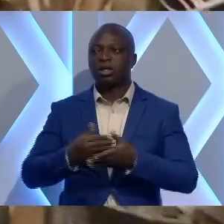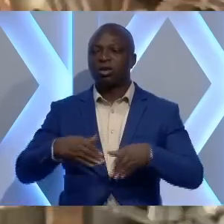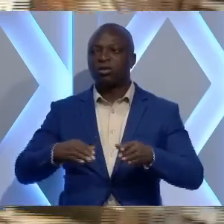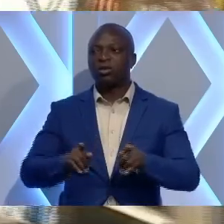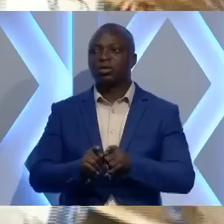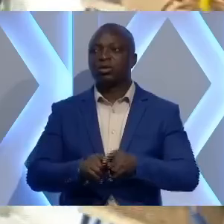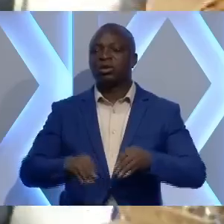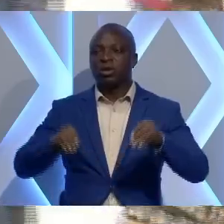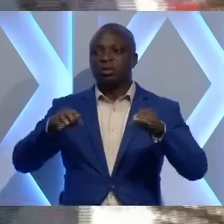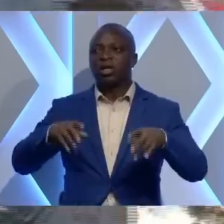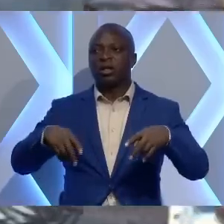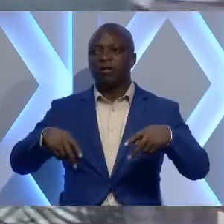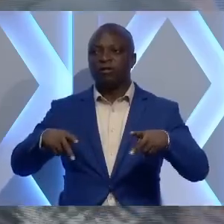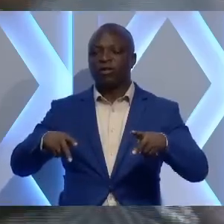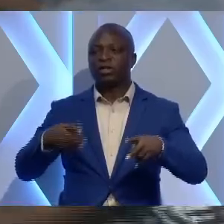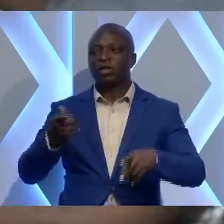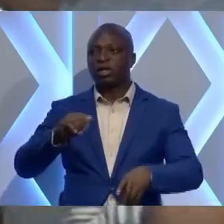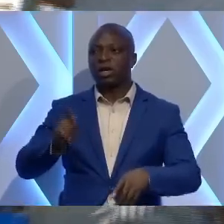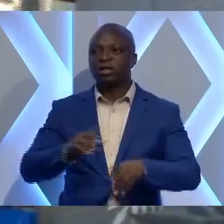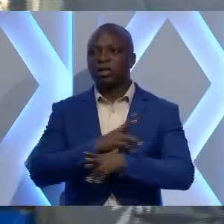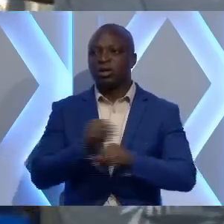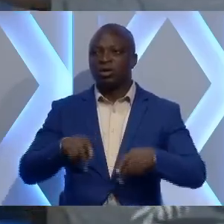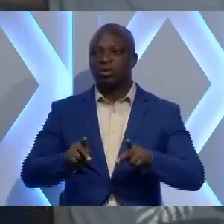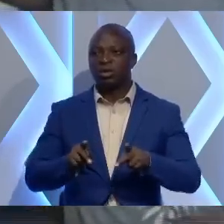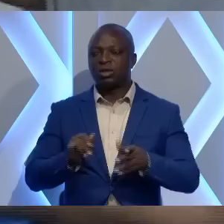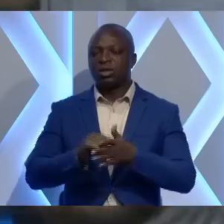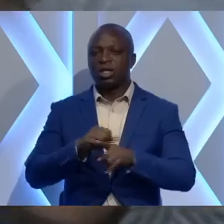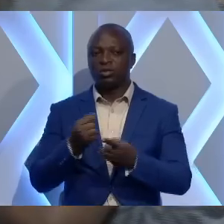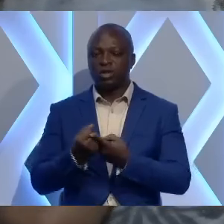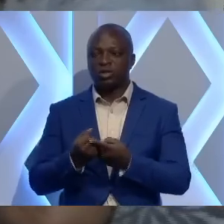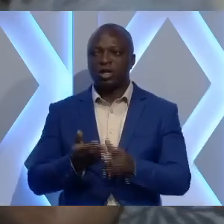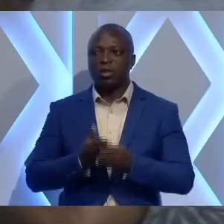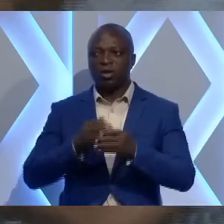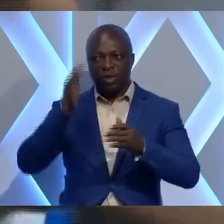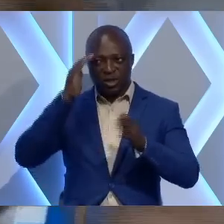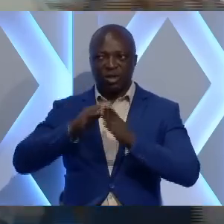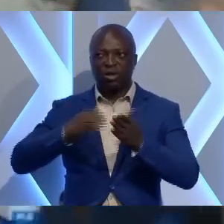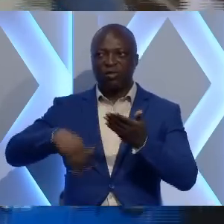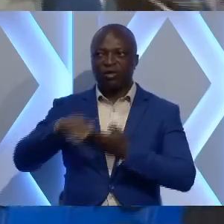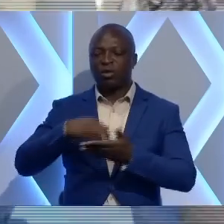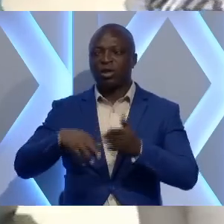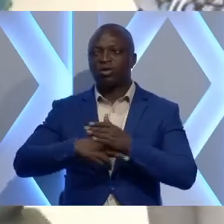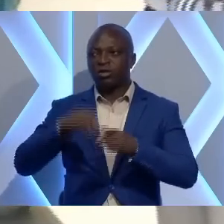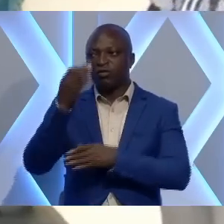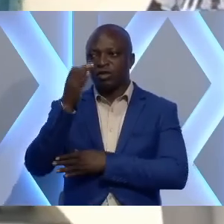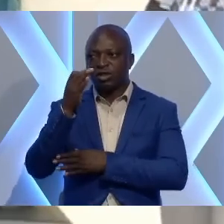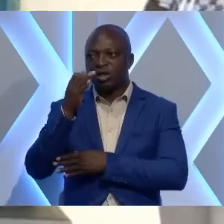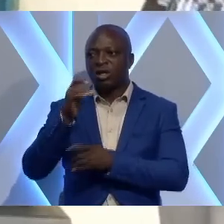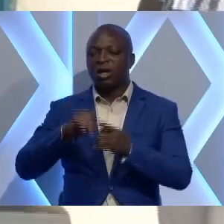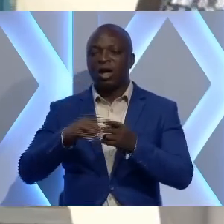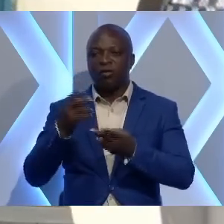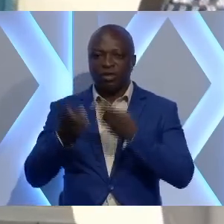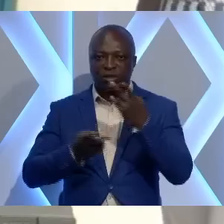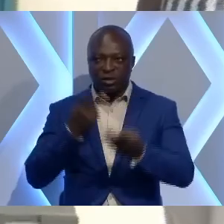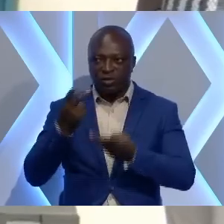pas à mettre sur le marché ces gaz non autorisés. Ce phénomène a amené le ministère de l'Environnement et des Ressources forestières à envisager des